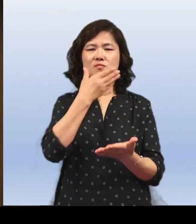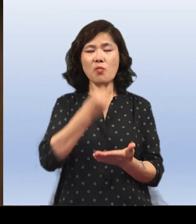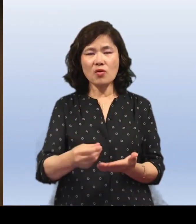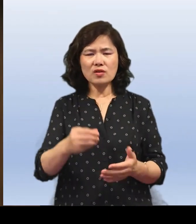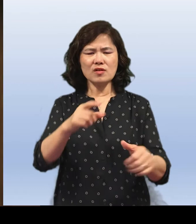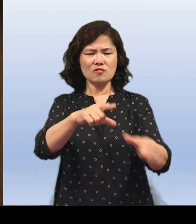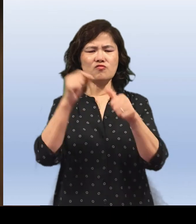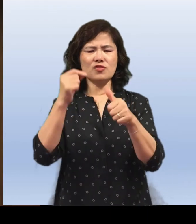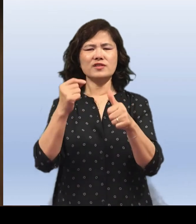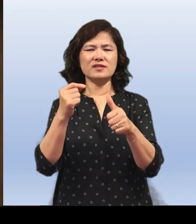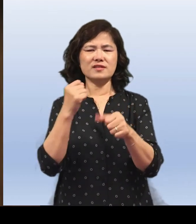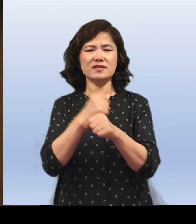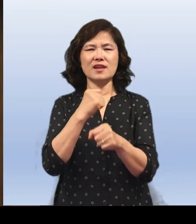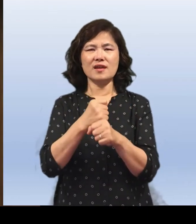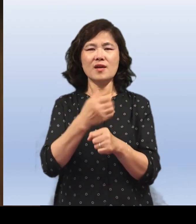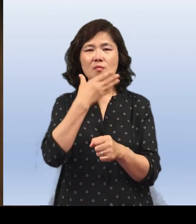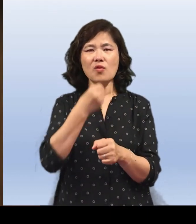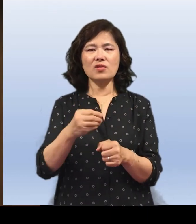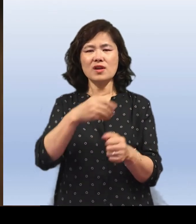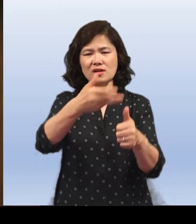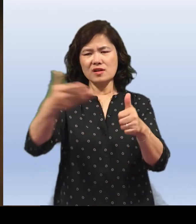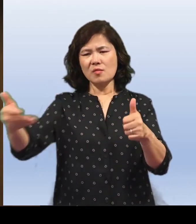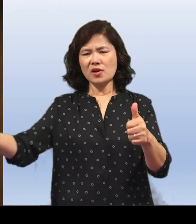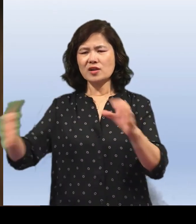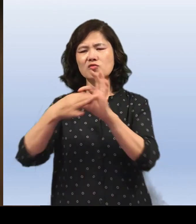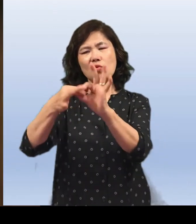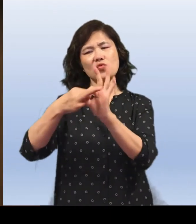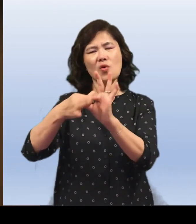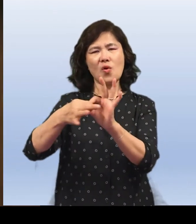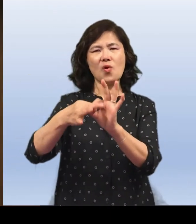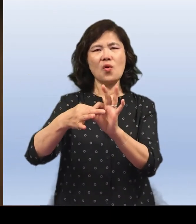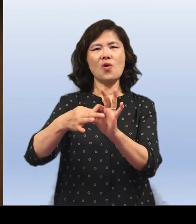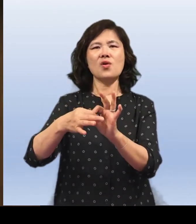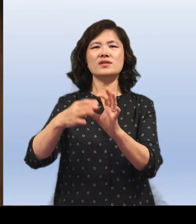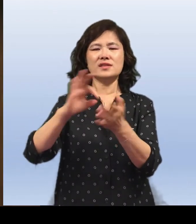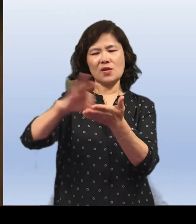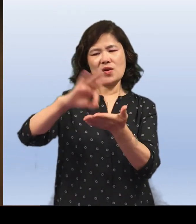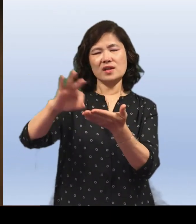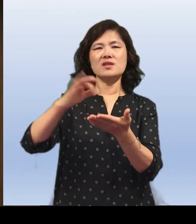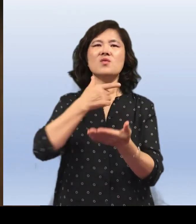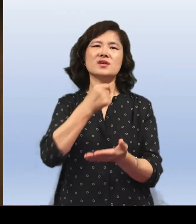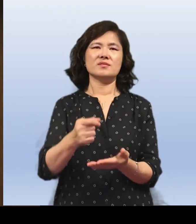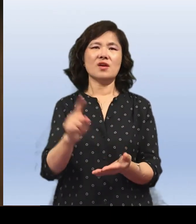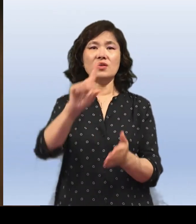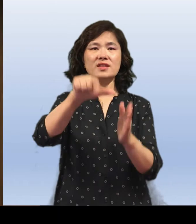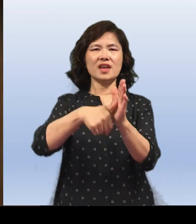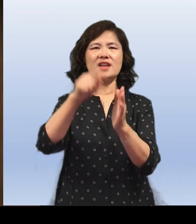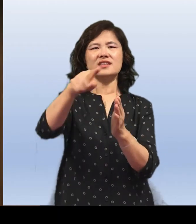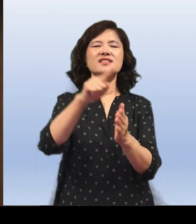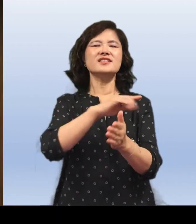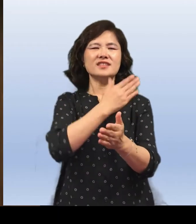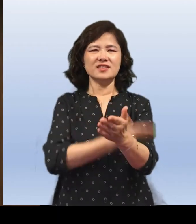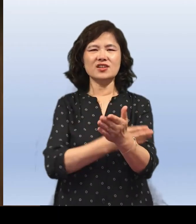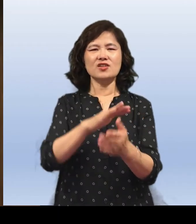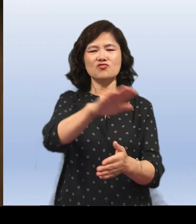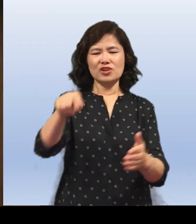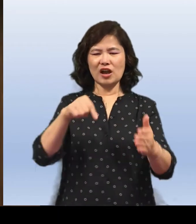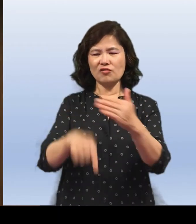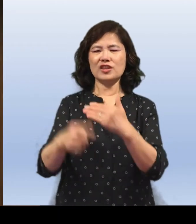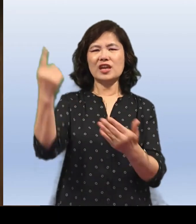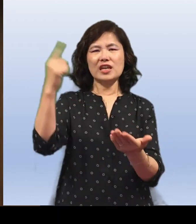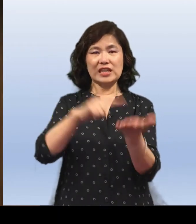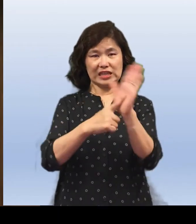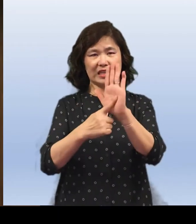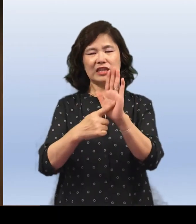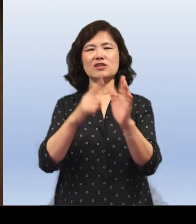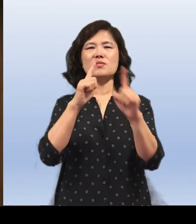복을 흘려보내는 통로로 사용하기를 원하시는 것입니다. 어떨 때에 그 능력이 우리 가운데